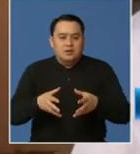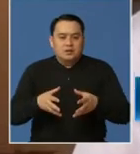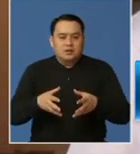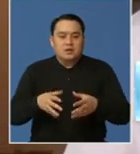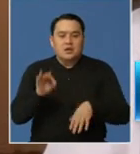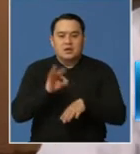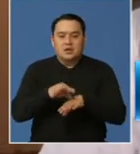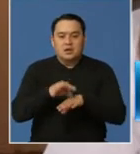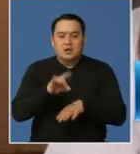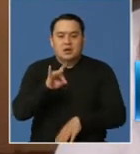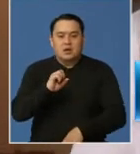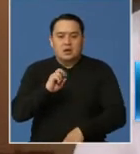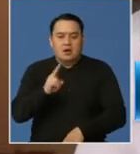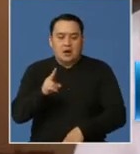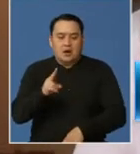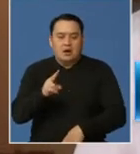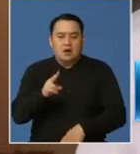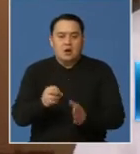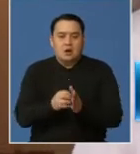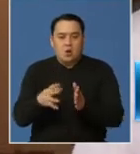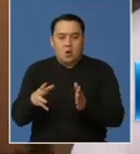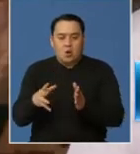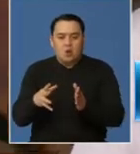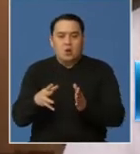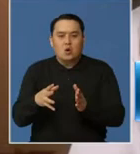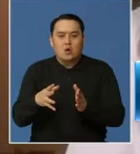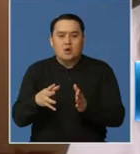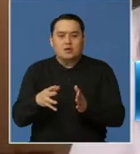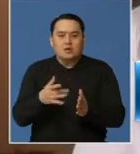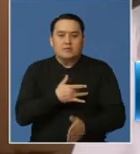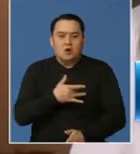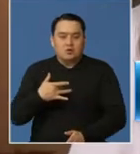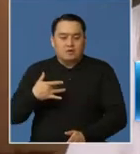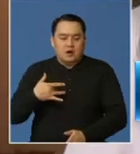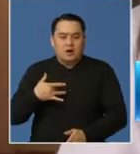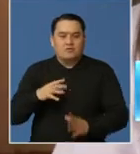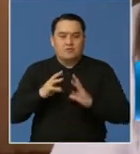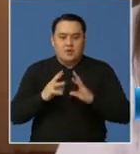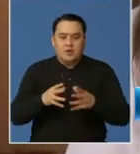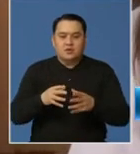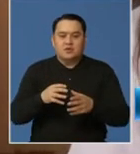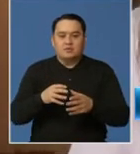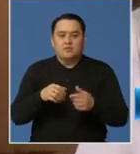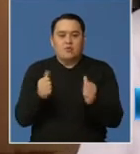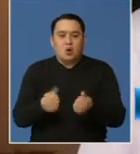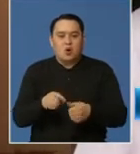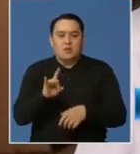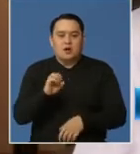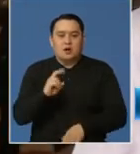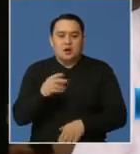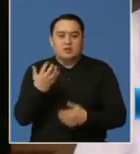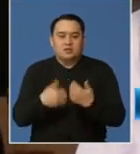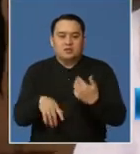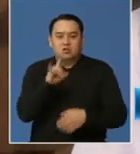Рак молочной железы – злокачественная опухоль железистой ткани молочной железы. В мире это наиболее частая форма рака среди